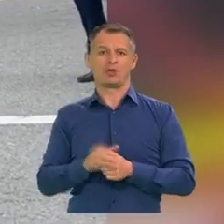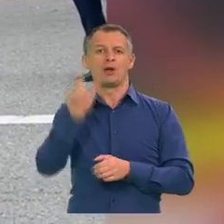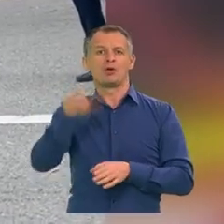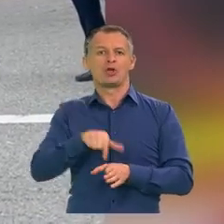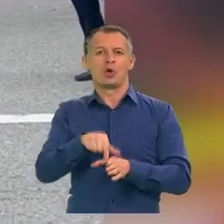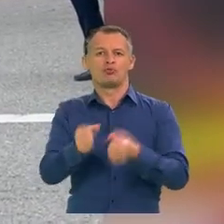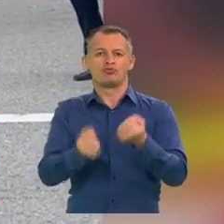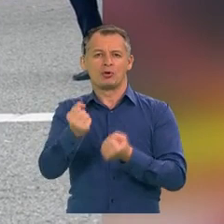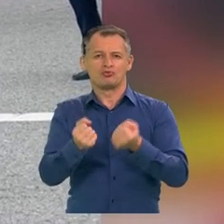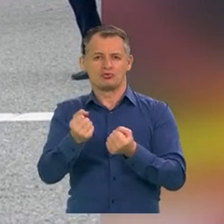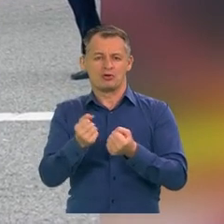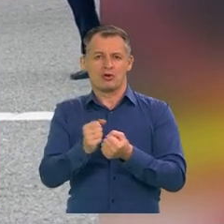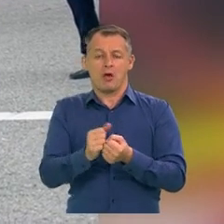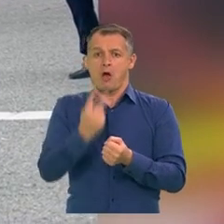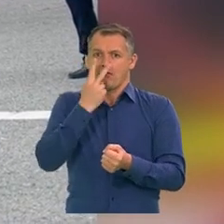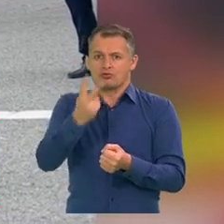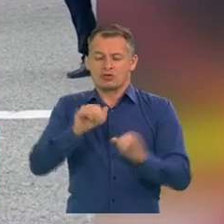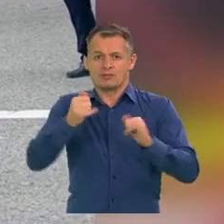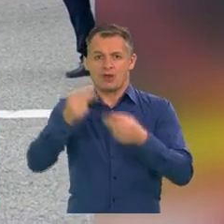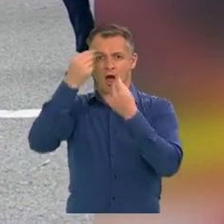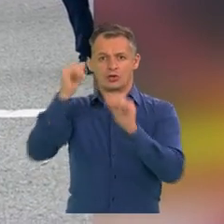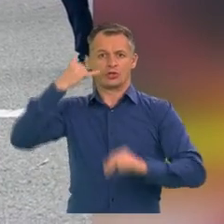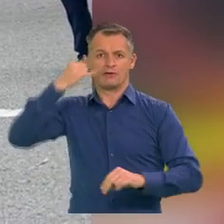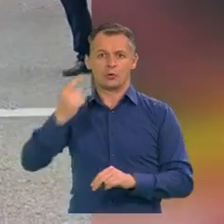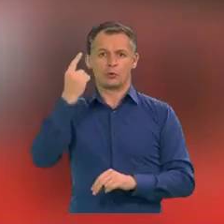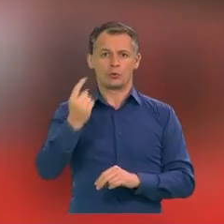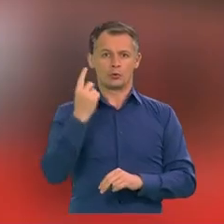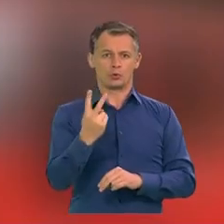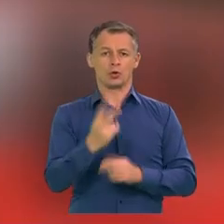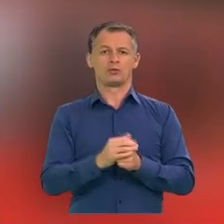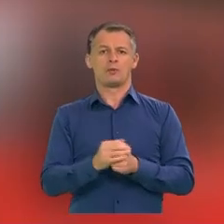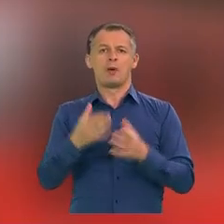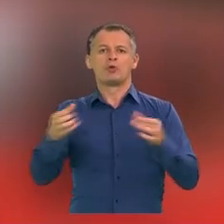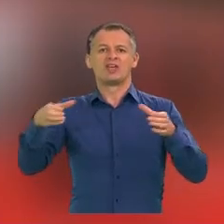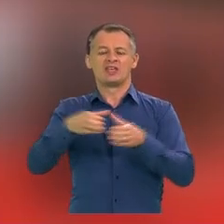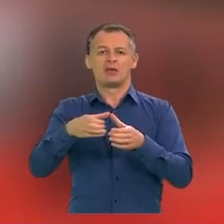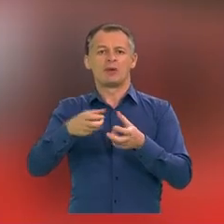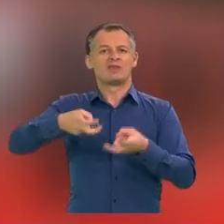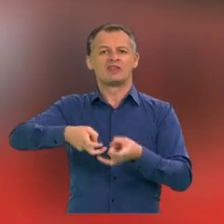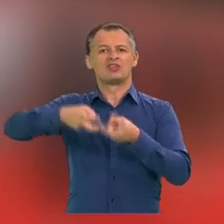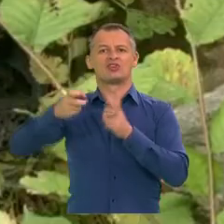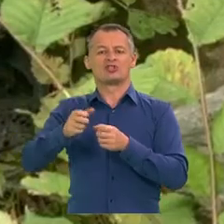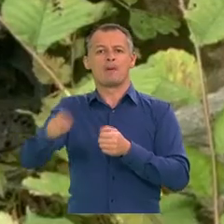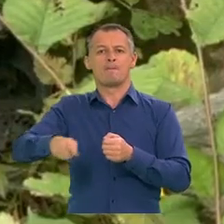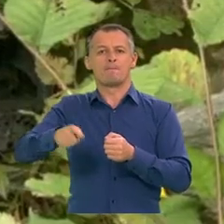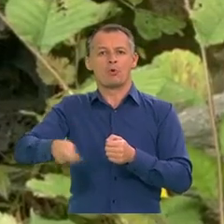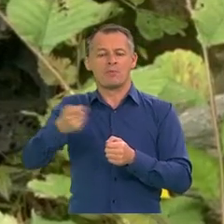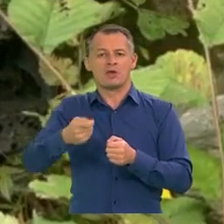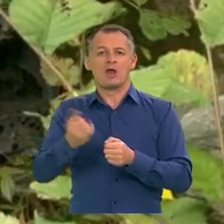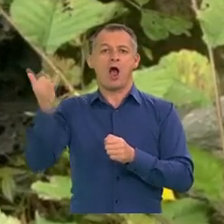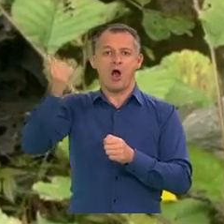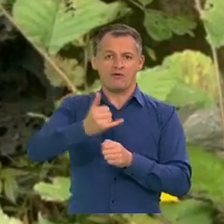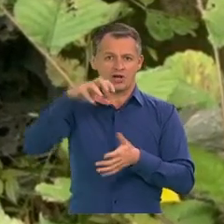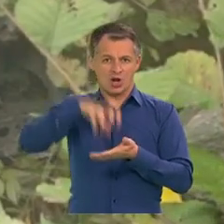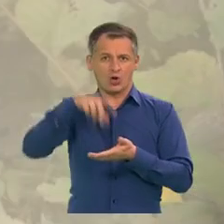trafic au oprit imediat și au sunat la 112. Mai multe echipaje de descarcerare din Gorj și Hunedoara au intervenit la fața locului. Angajații